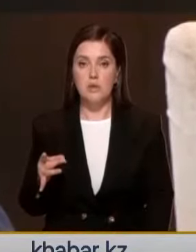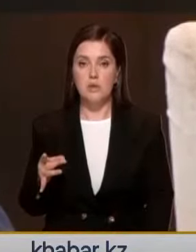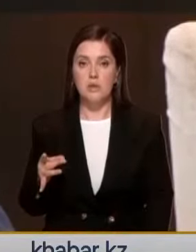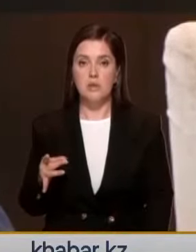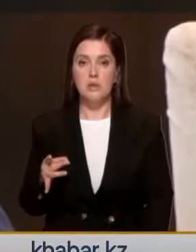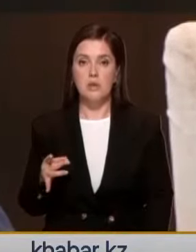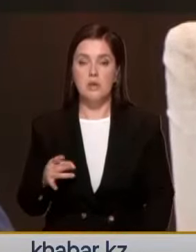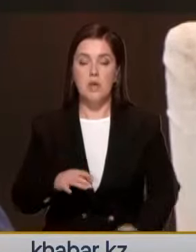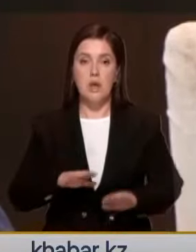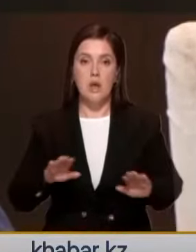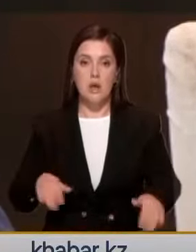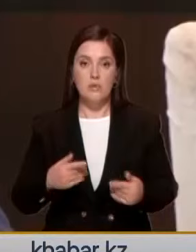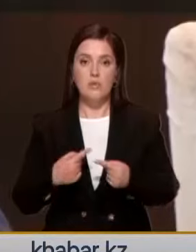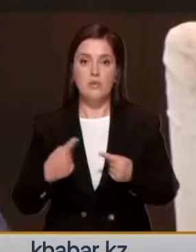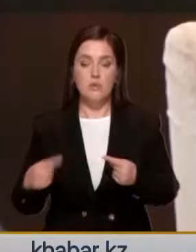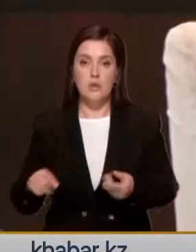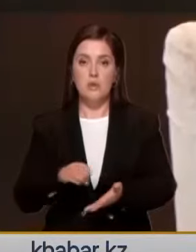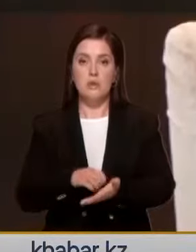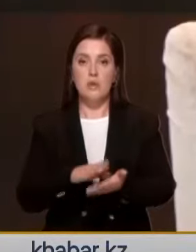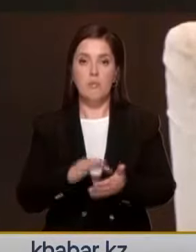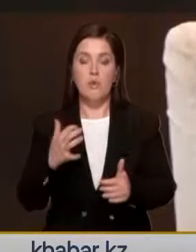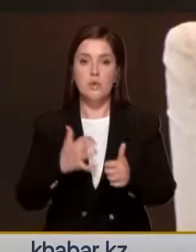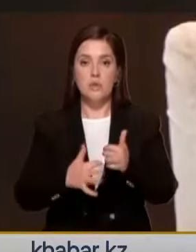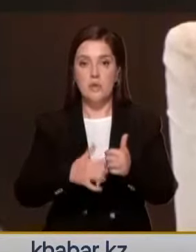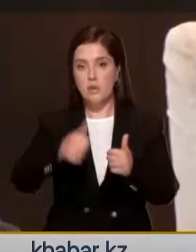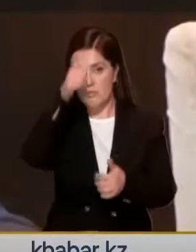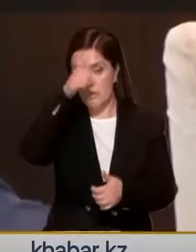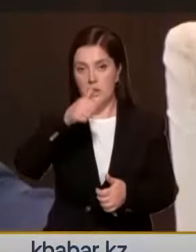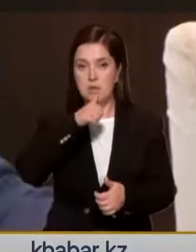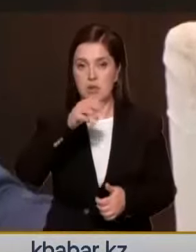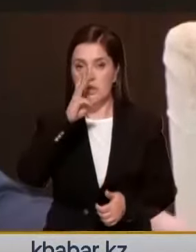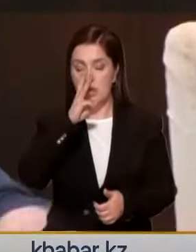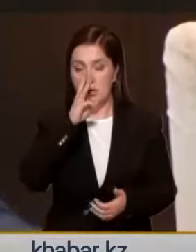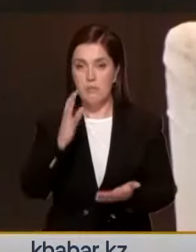отсутствуют альтернативные данные по среднемесячной заработной плате в регионе.